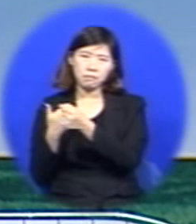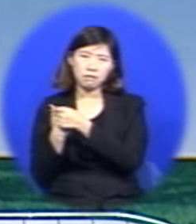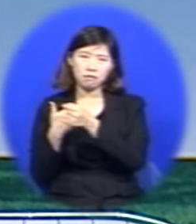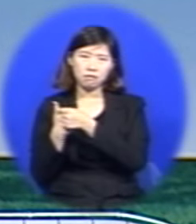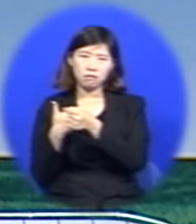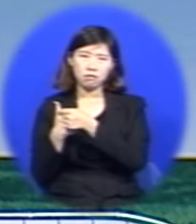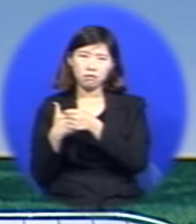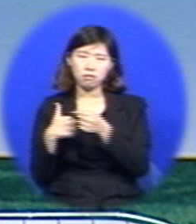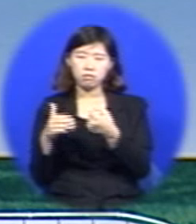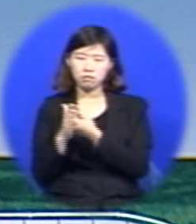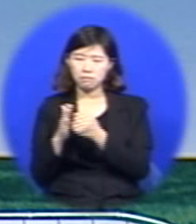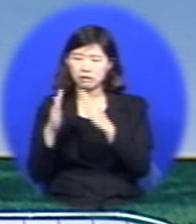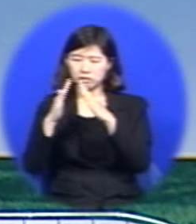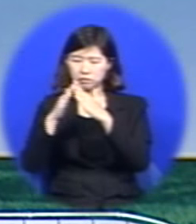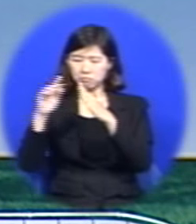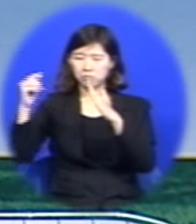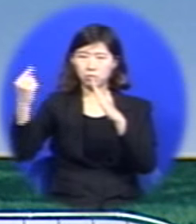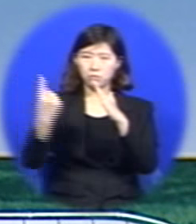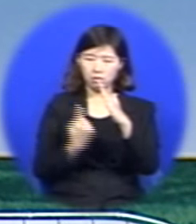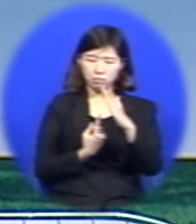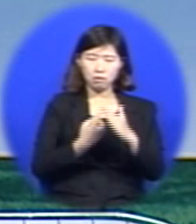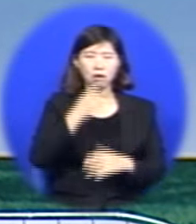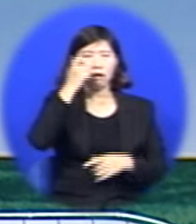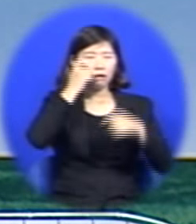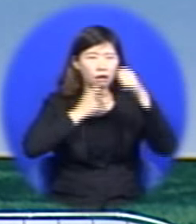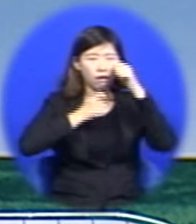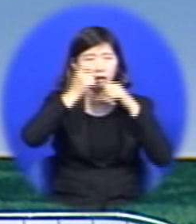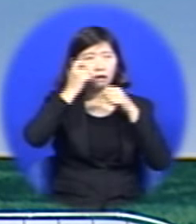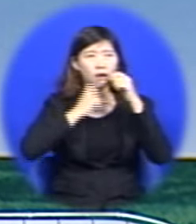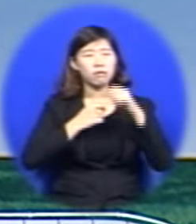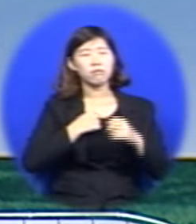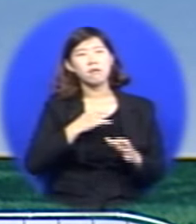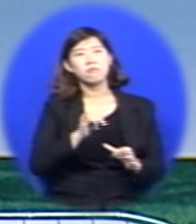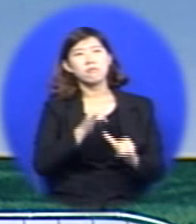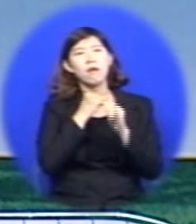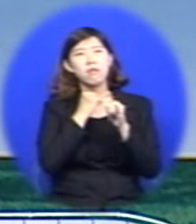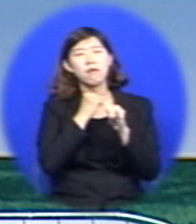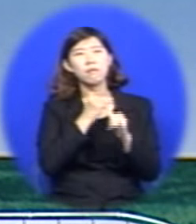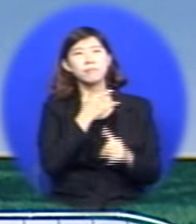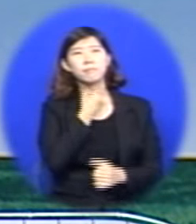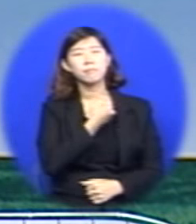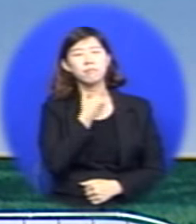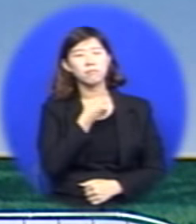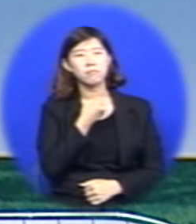집에 돌아와 울며 자살하고 싶다고 쪽지를 남겼습니다.